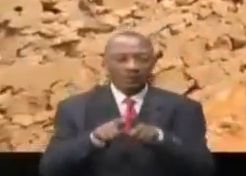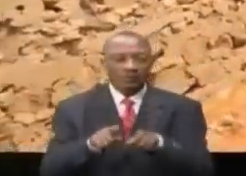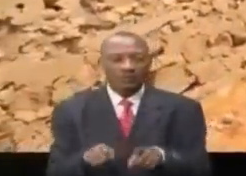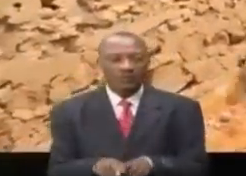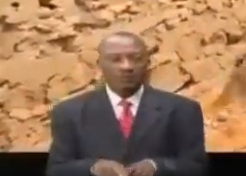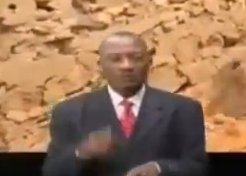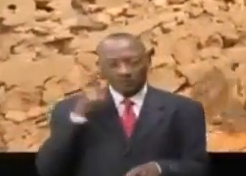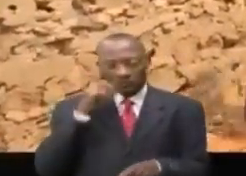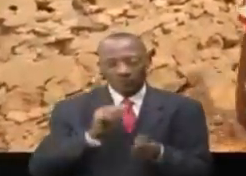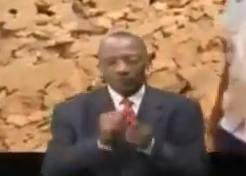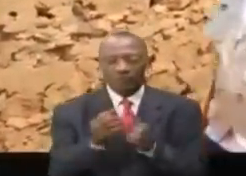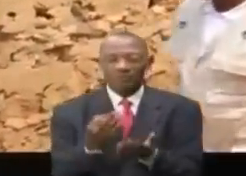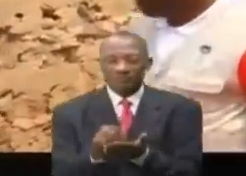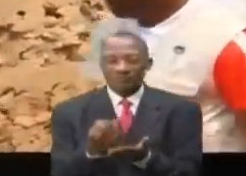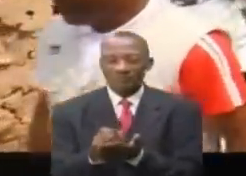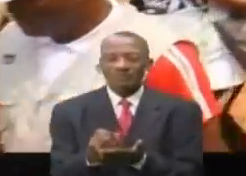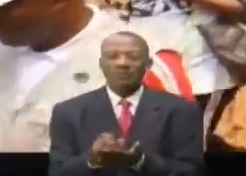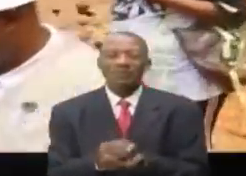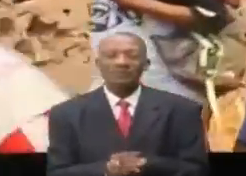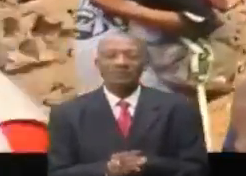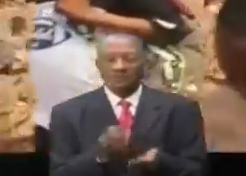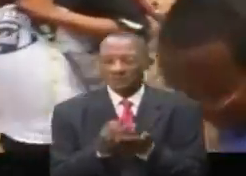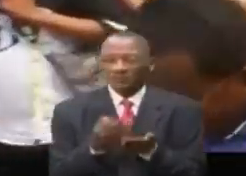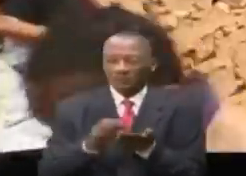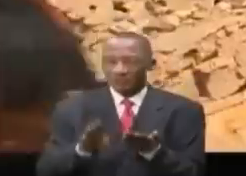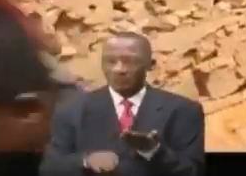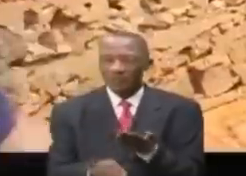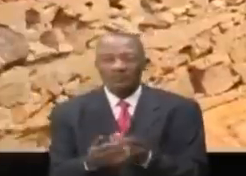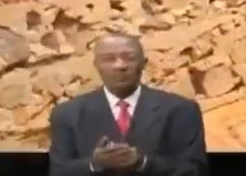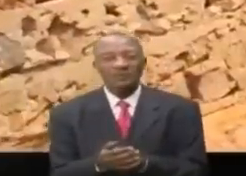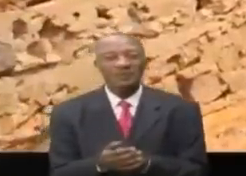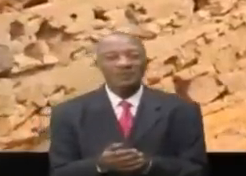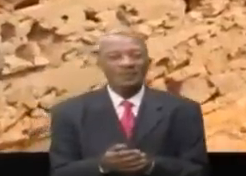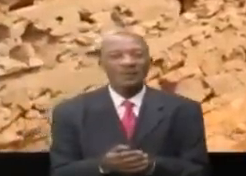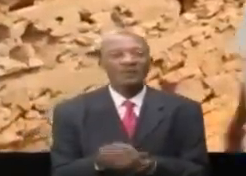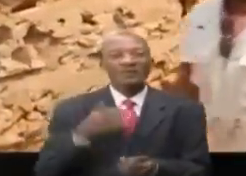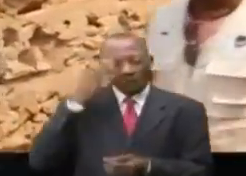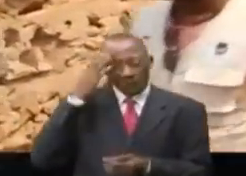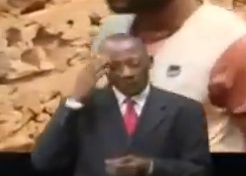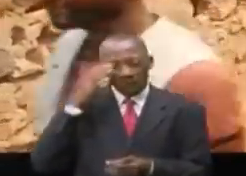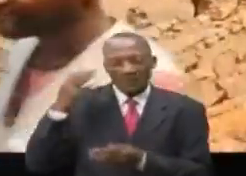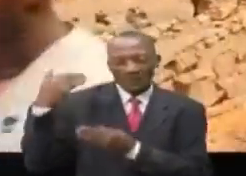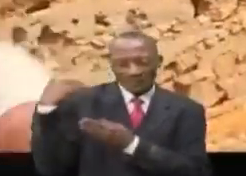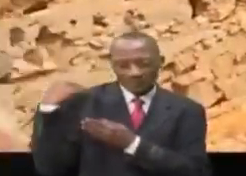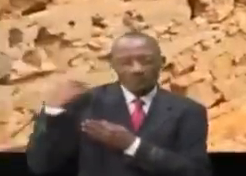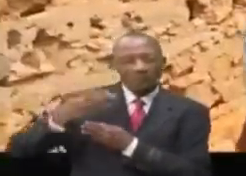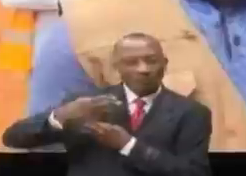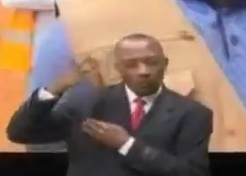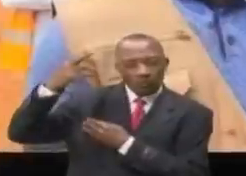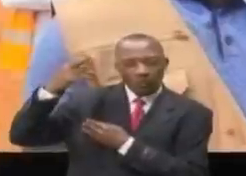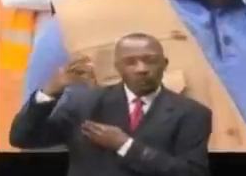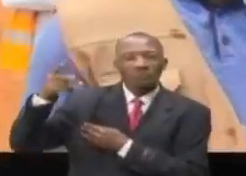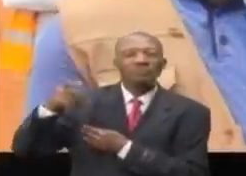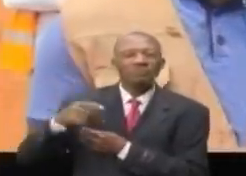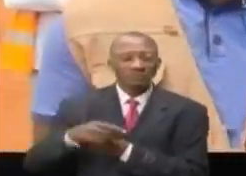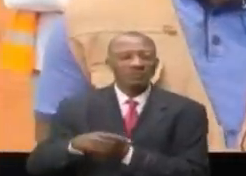de financement. Je pense que la hiérarchie qui a été déjà saisie par le